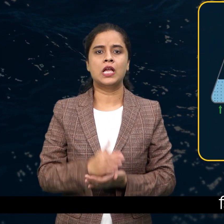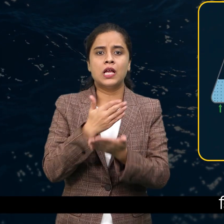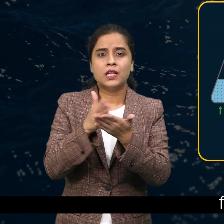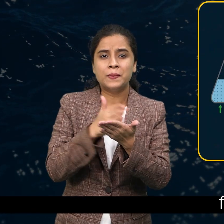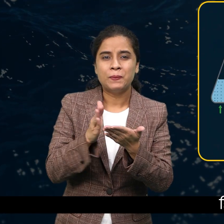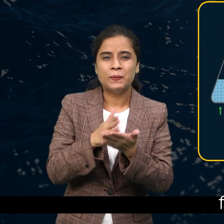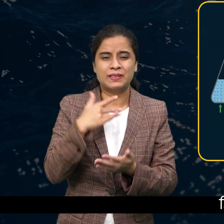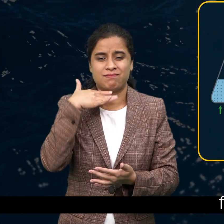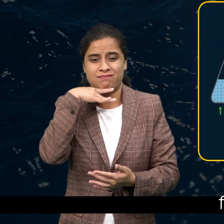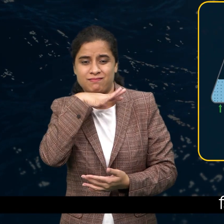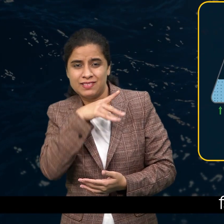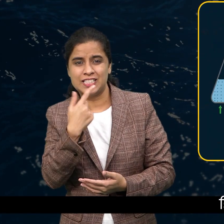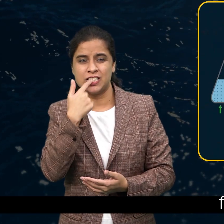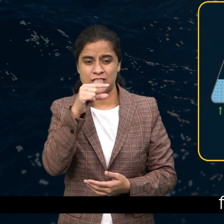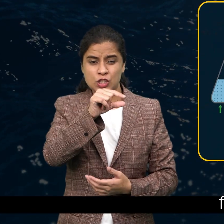डिसॅलिनेशन,